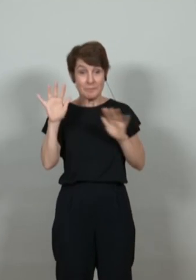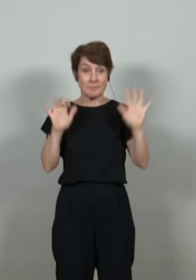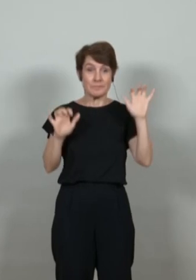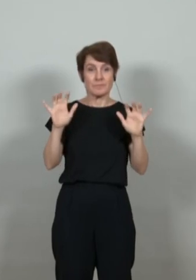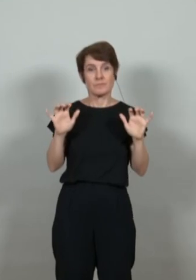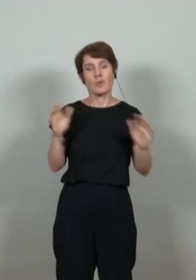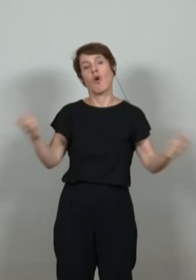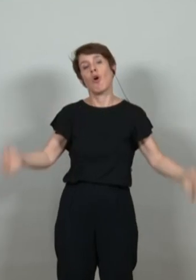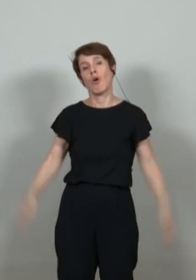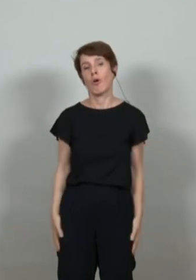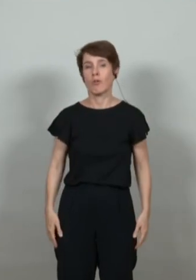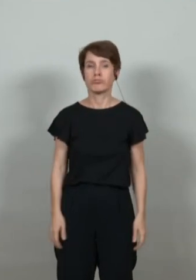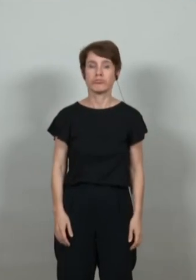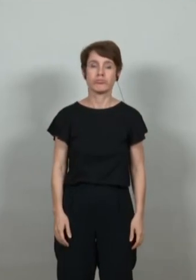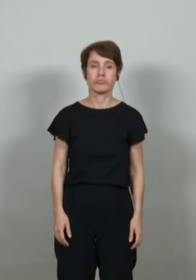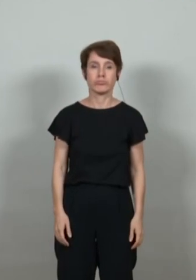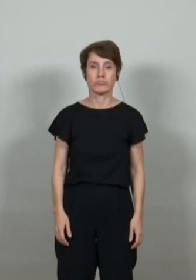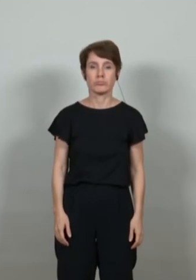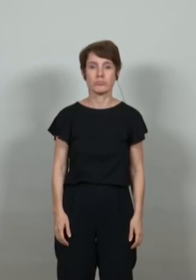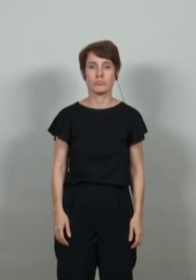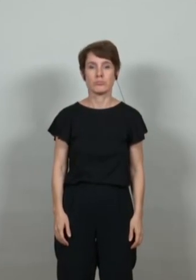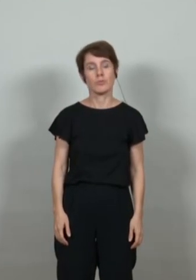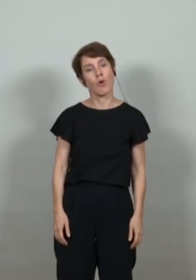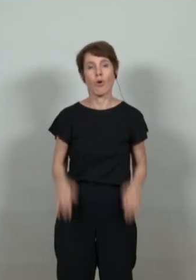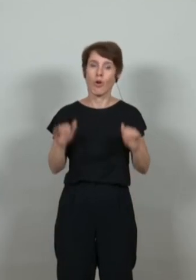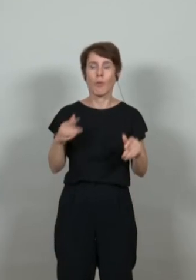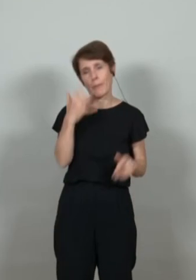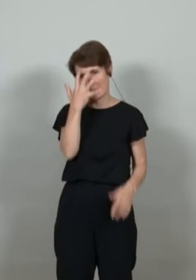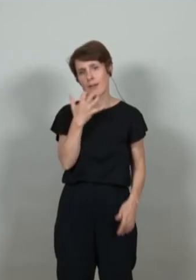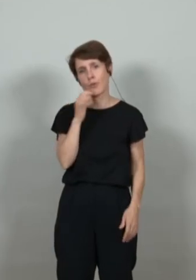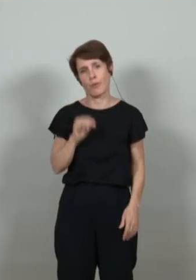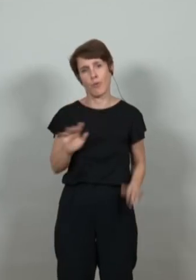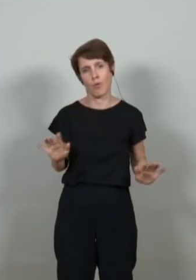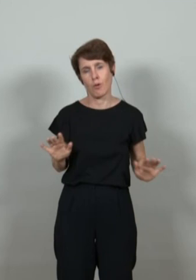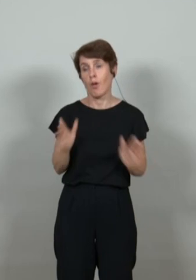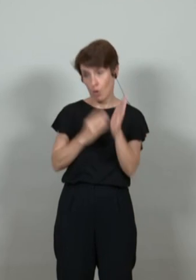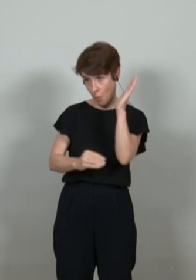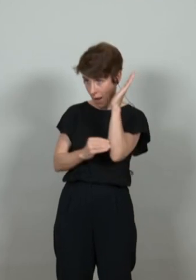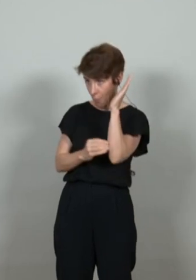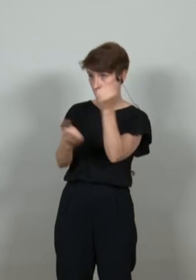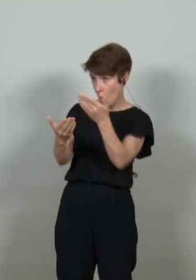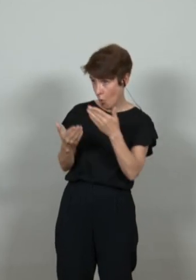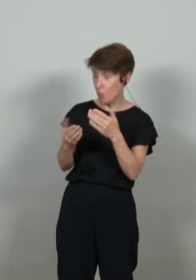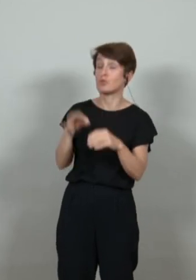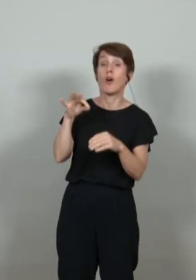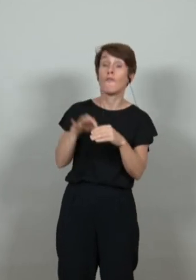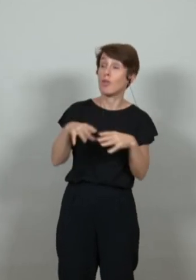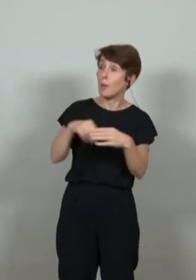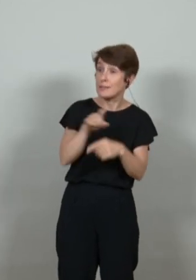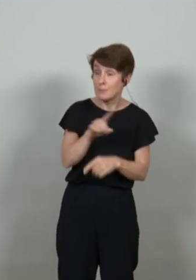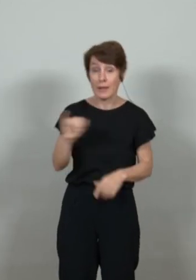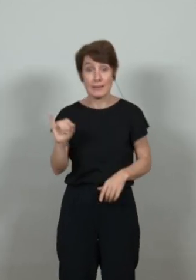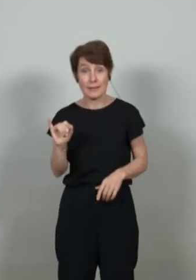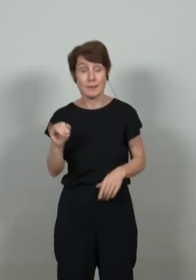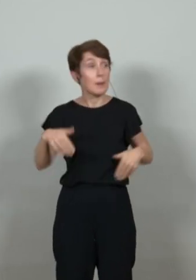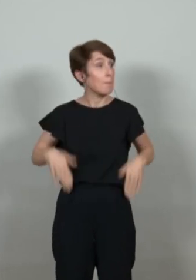non mais il faut être on n'est pas totalement des Guignols quand même donc voilà vous avez déposé un amendement je le mets aux voix qui ne prend pas par au vote